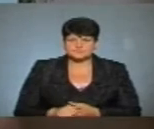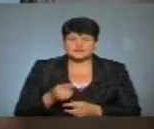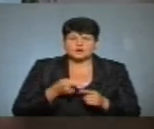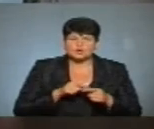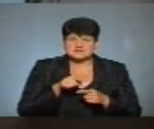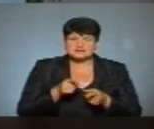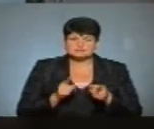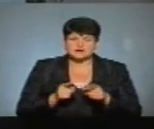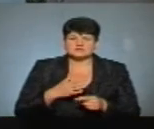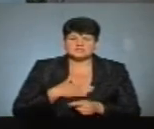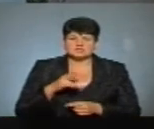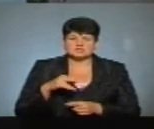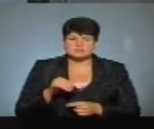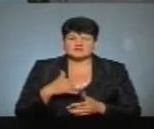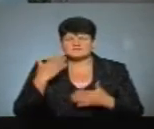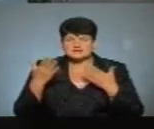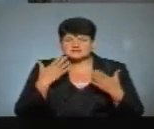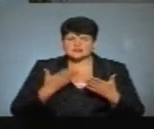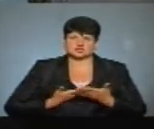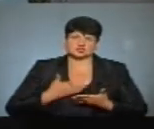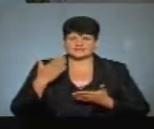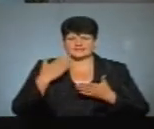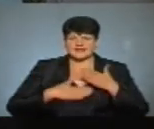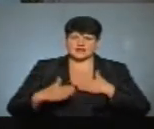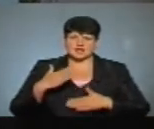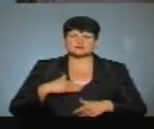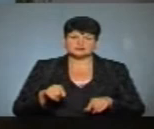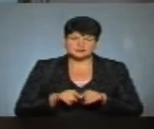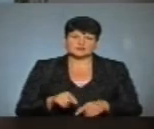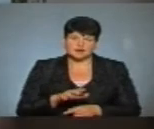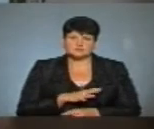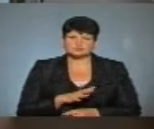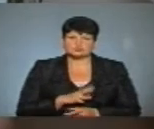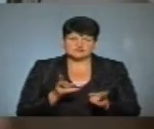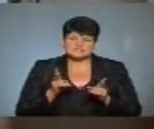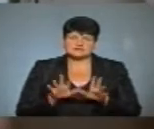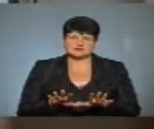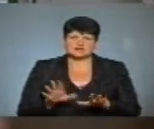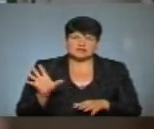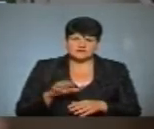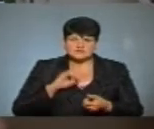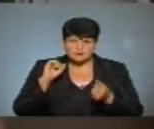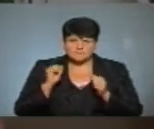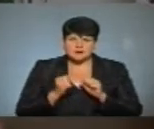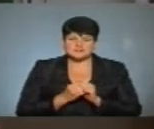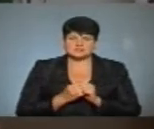справжній наш Дімочка. Веселий, життєрадісний такий, такий, як він був, і залишається. І всі його